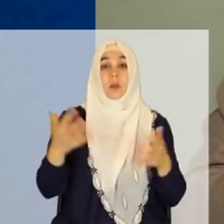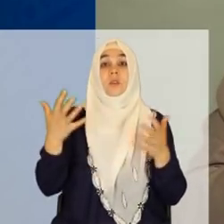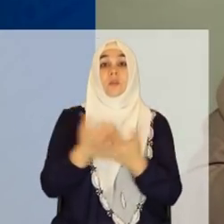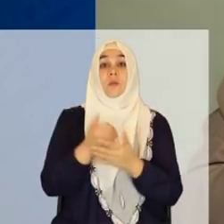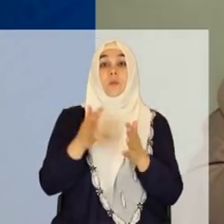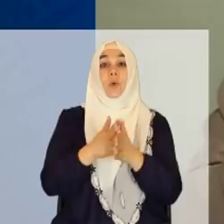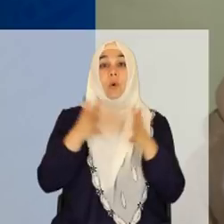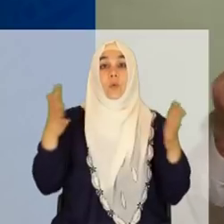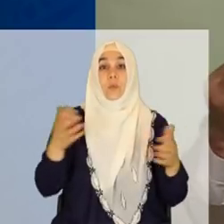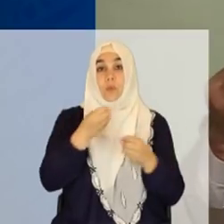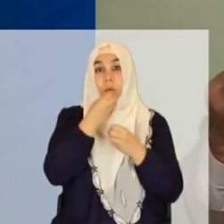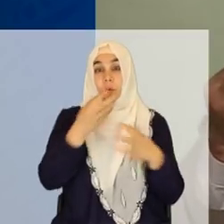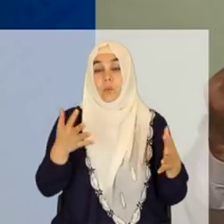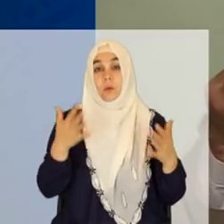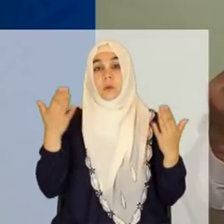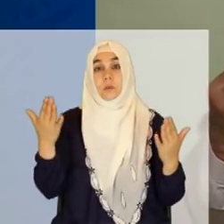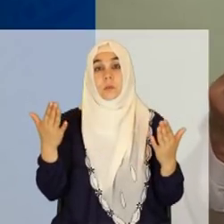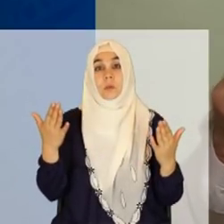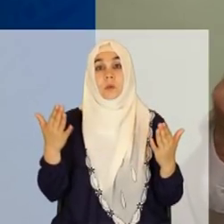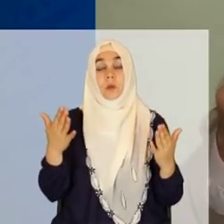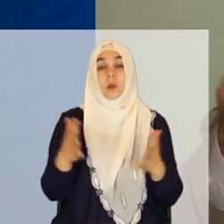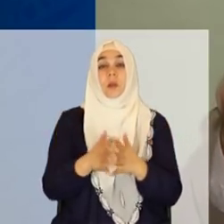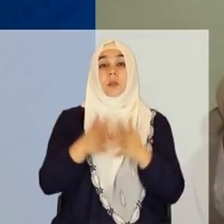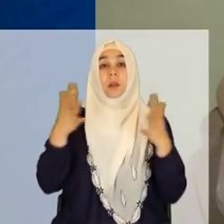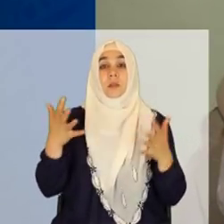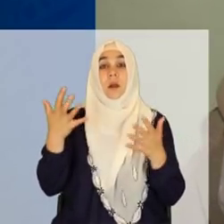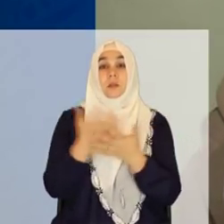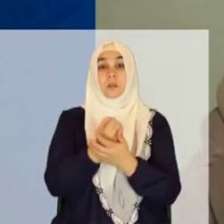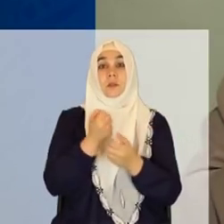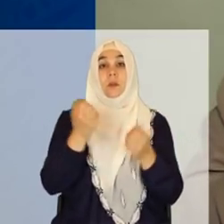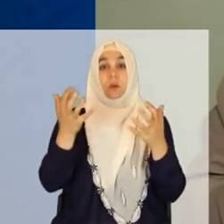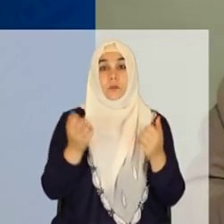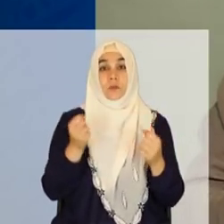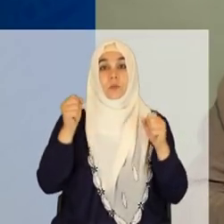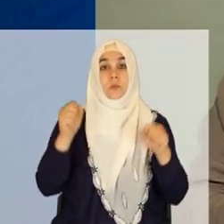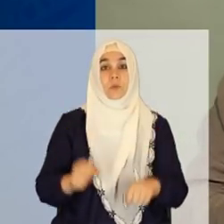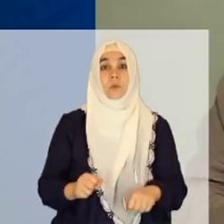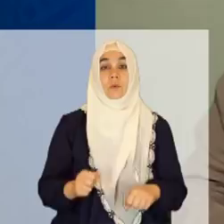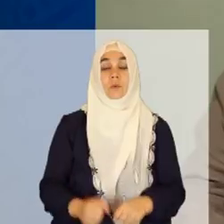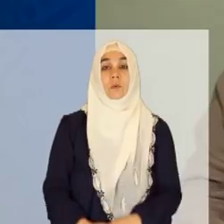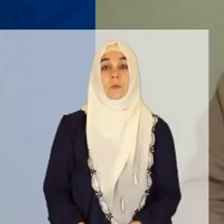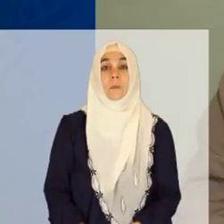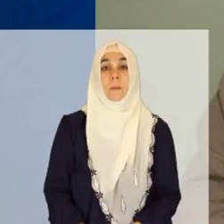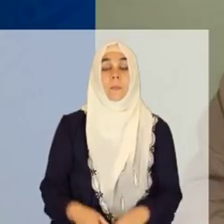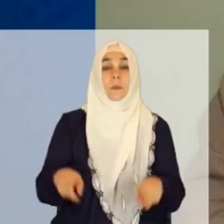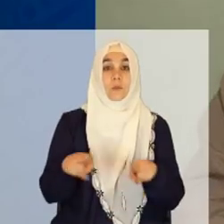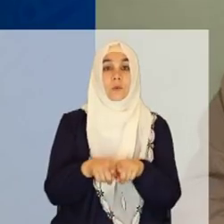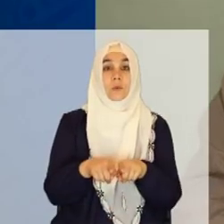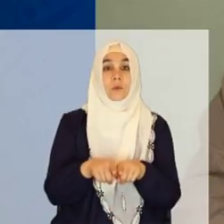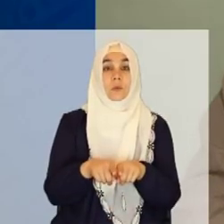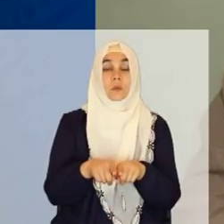Savobni nihoyatda ko'p qilib katta bir ajrga ega bo'lish mumkin. Buning